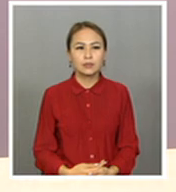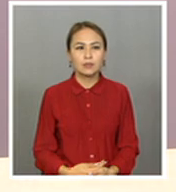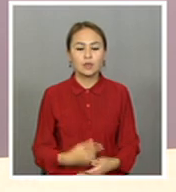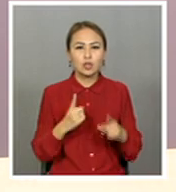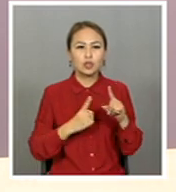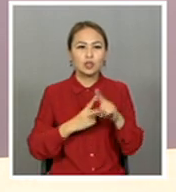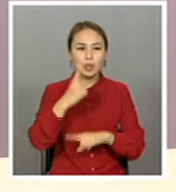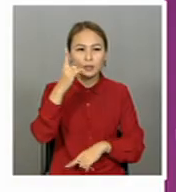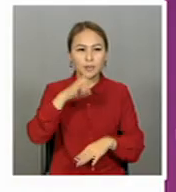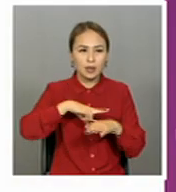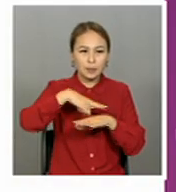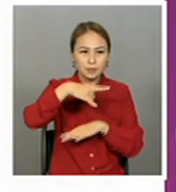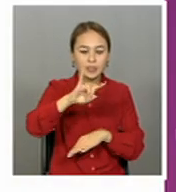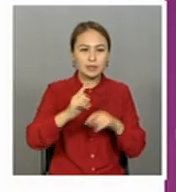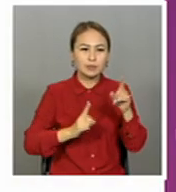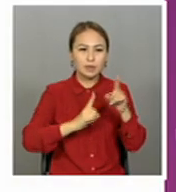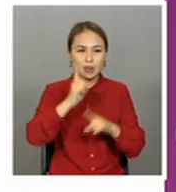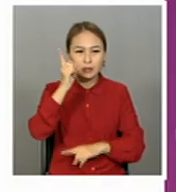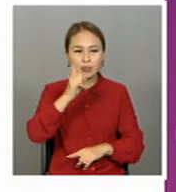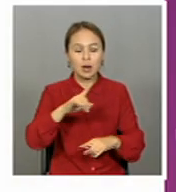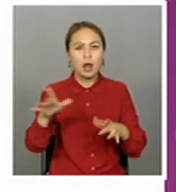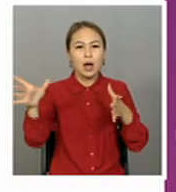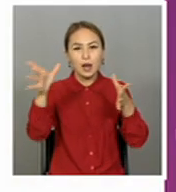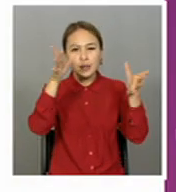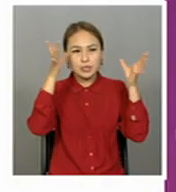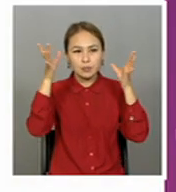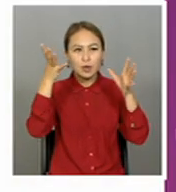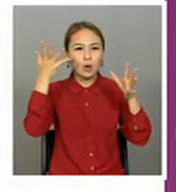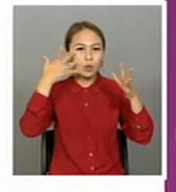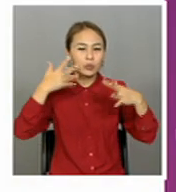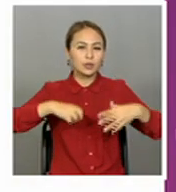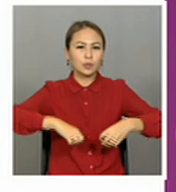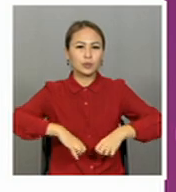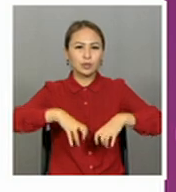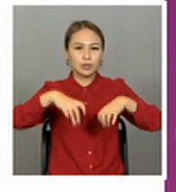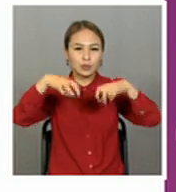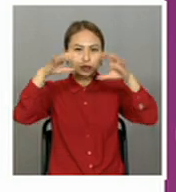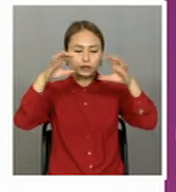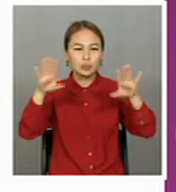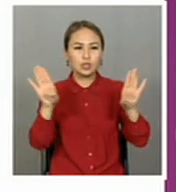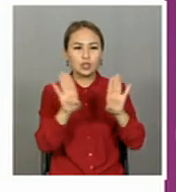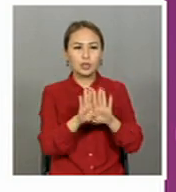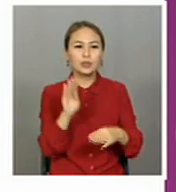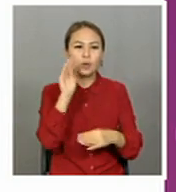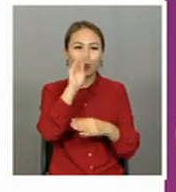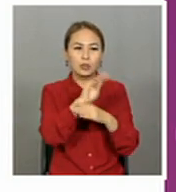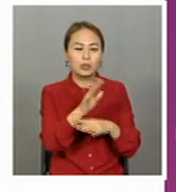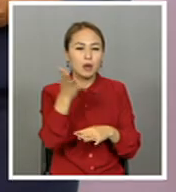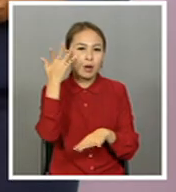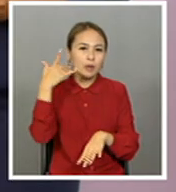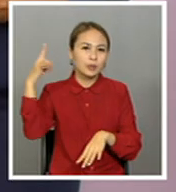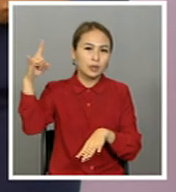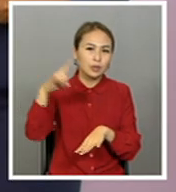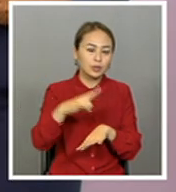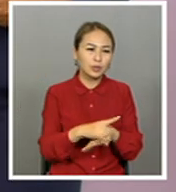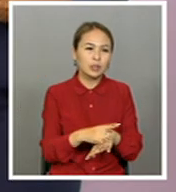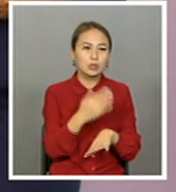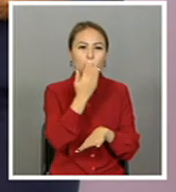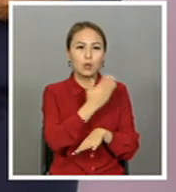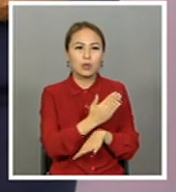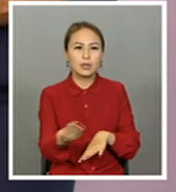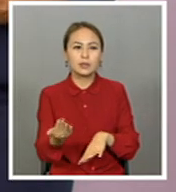Ұшақтар мен зымырандар аспанға көтерілгенде және қонған кезде